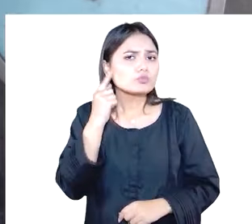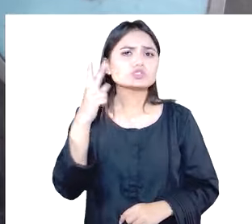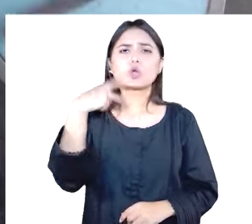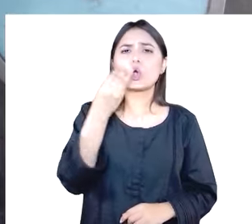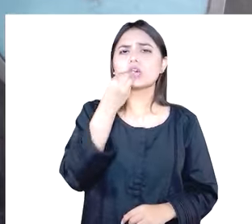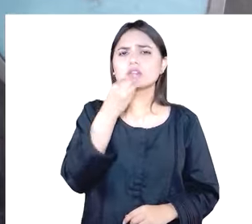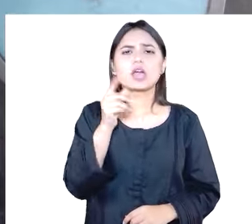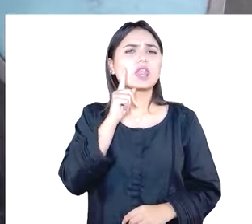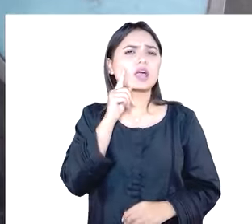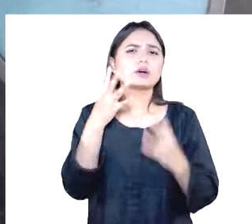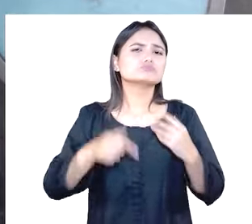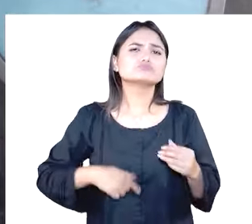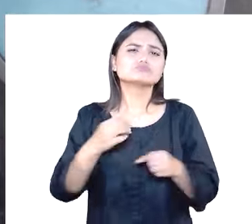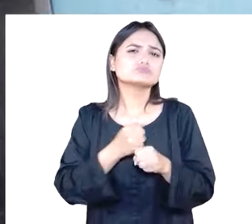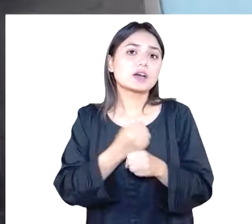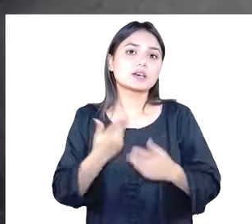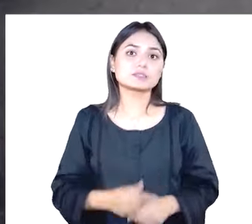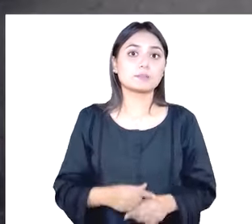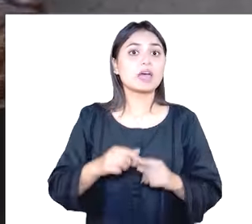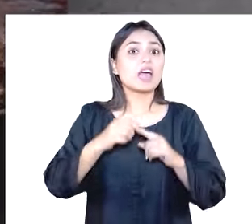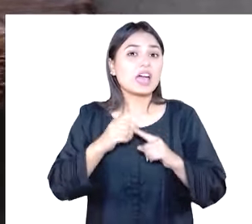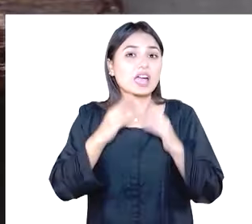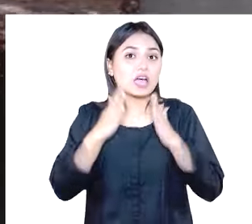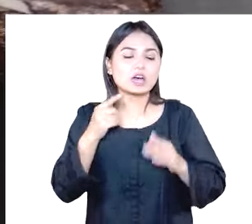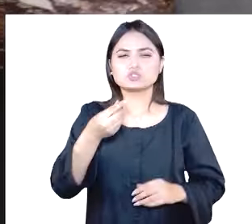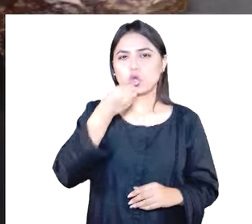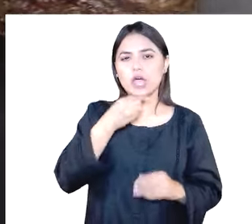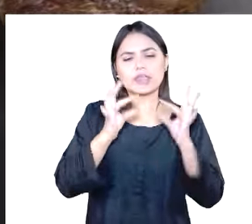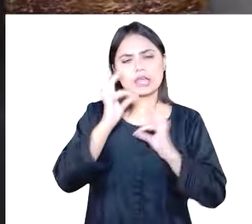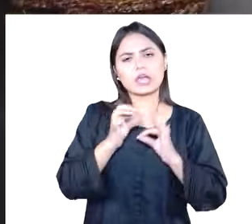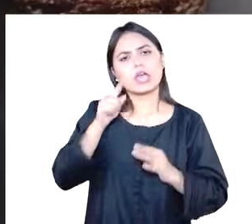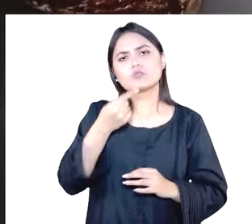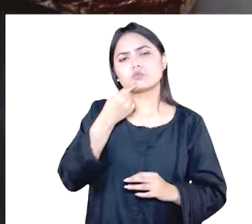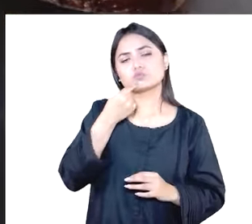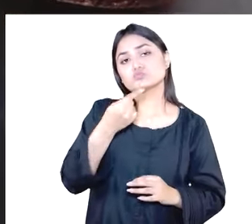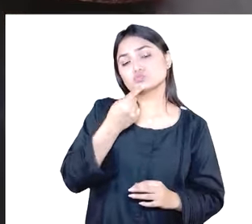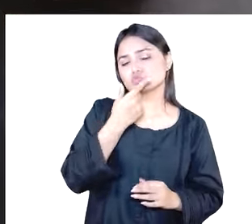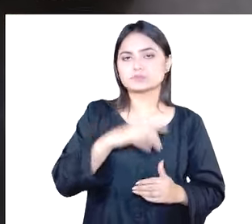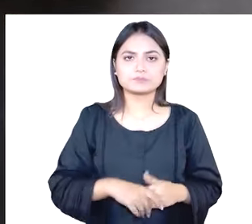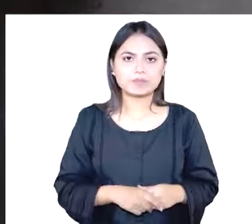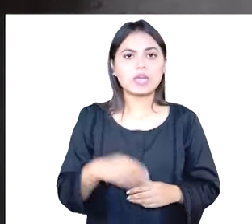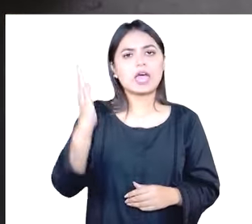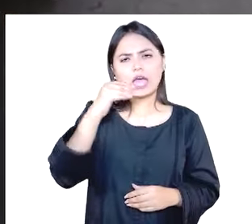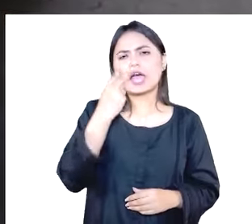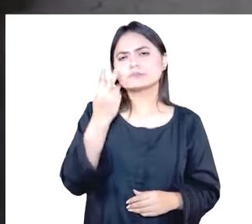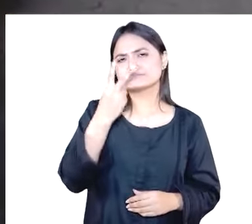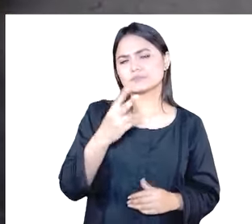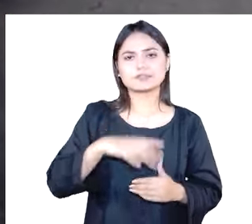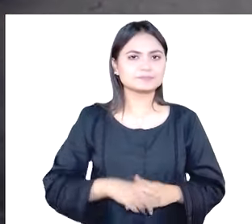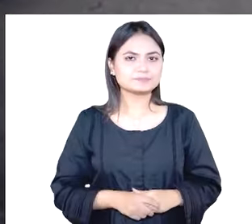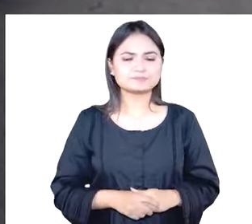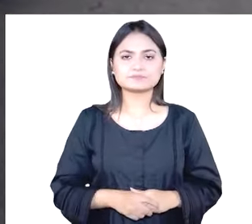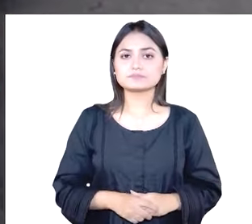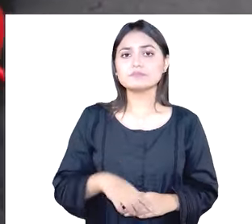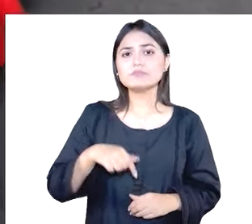सा खाना कितनी देर में हज्म होता है खासकर डाइट कॉन्शियस लोग इस तरह की बातों का बहुत ख्याल रखते हैं तो आइए इस बारे में भी थोड़ा सा जान